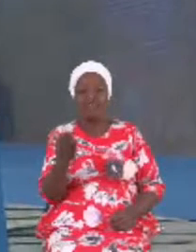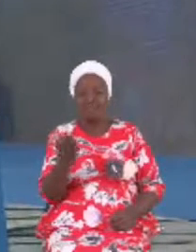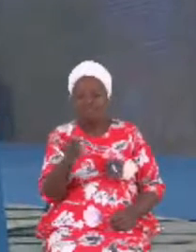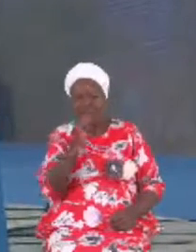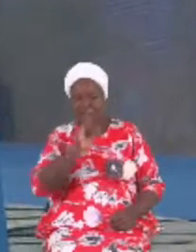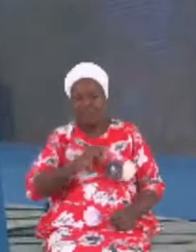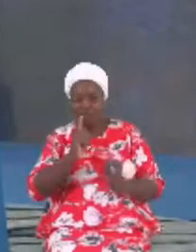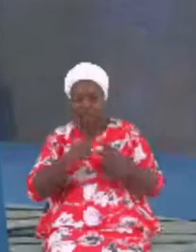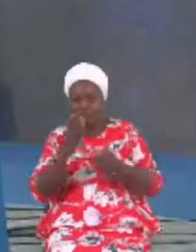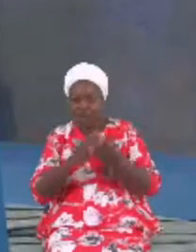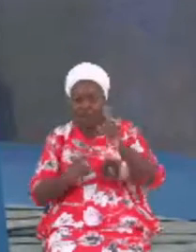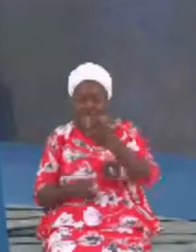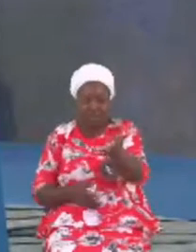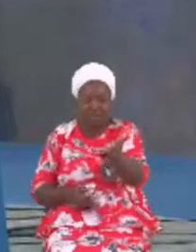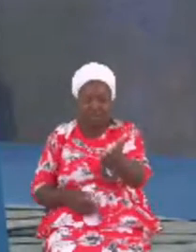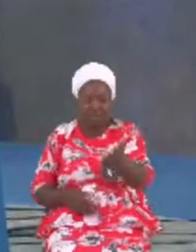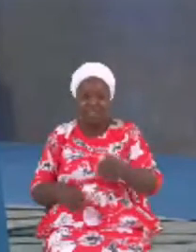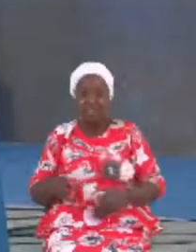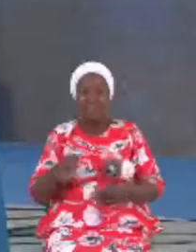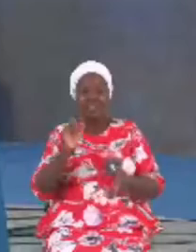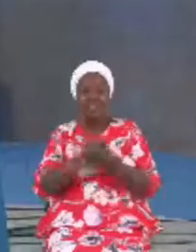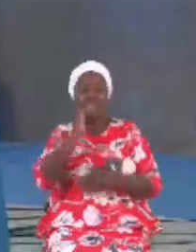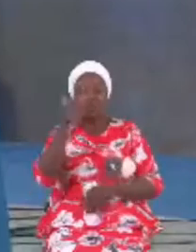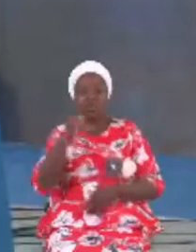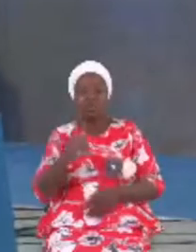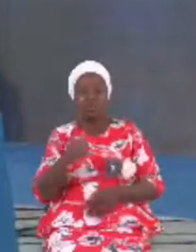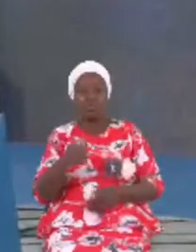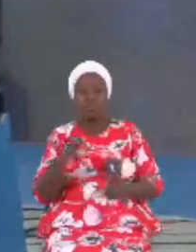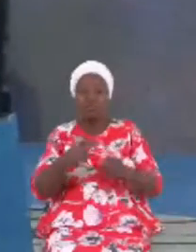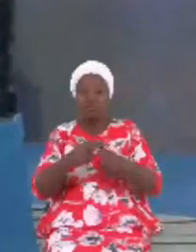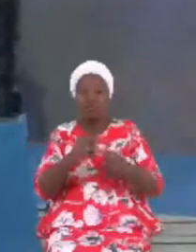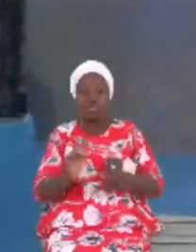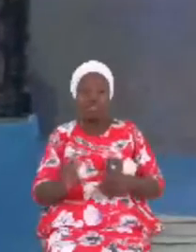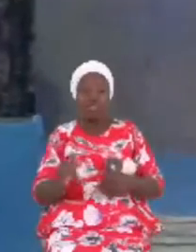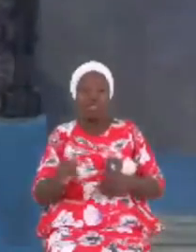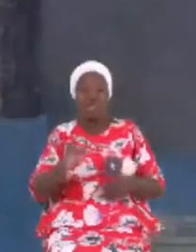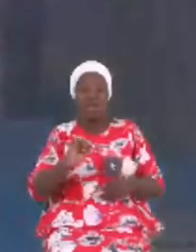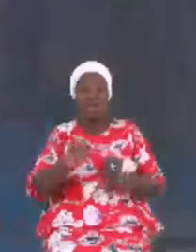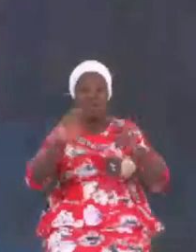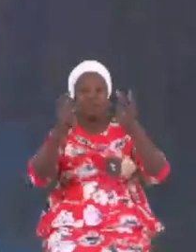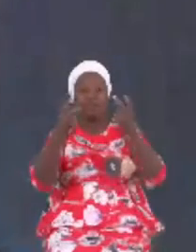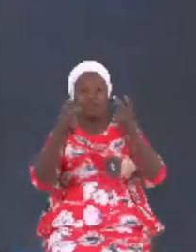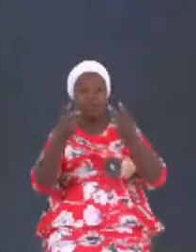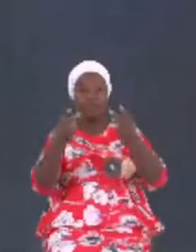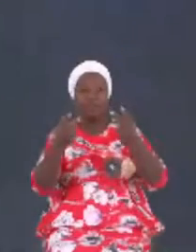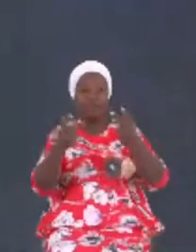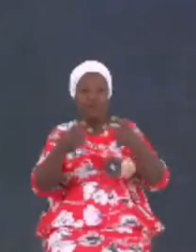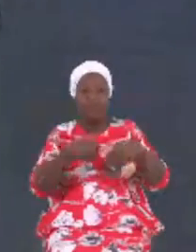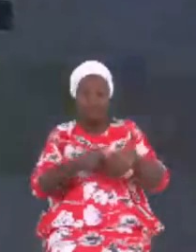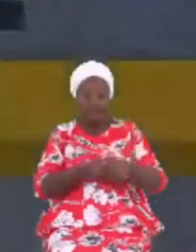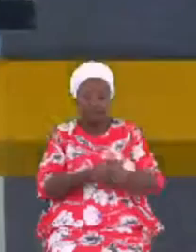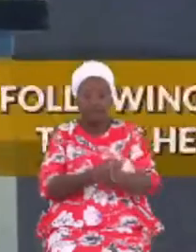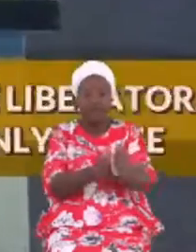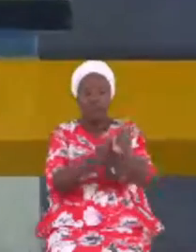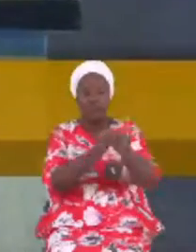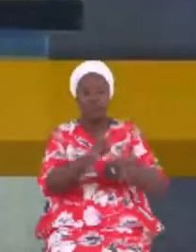Est-ce que je parle à quelqu'un là-bas? C'est pourquoi ce soir, brièvement, je parle du message « Suivre le